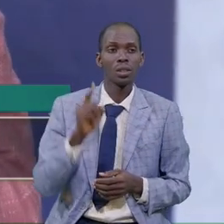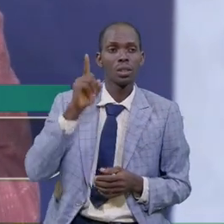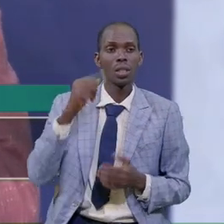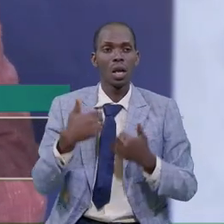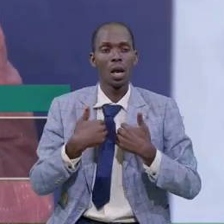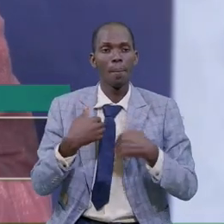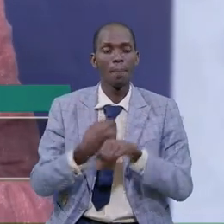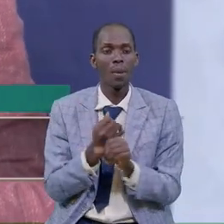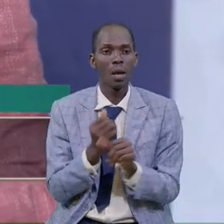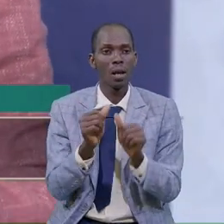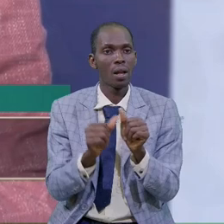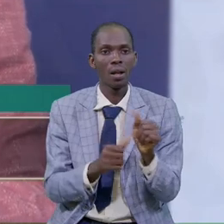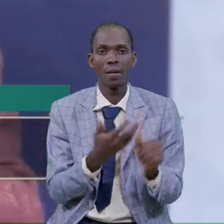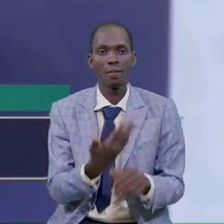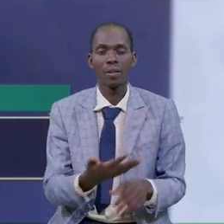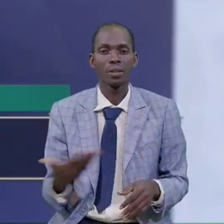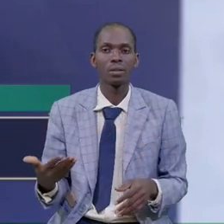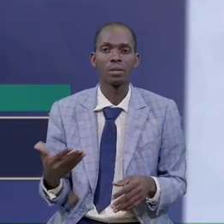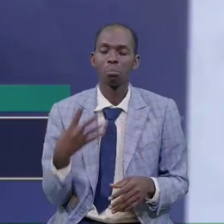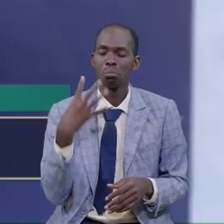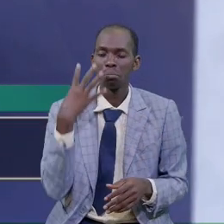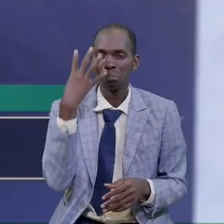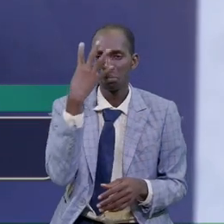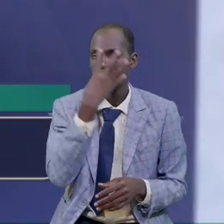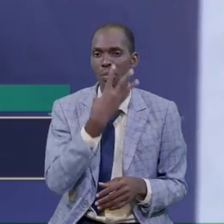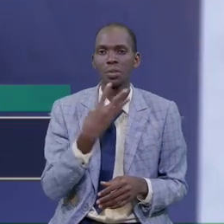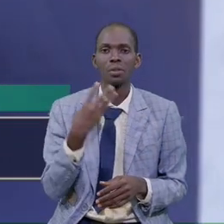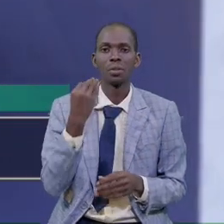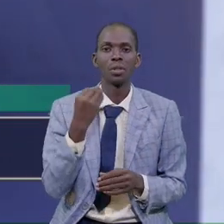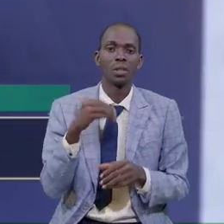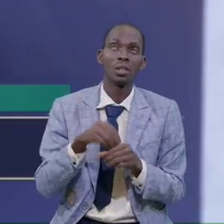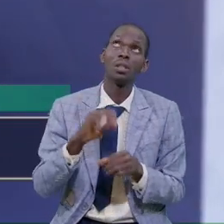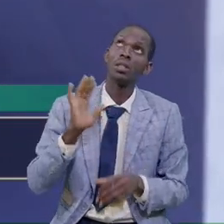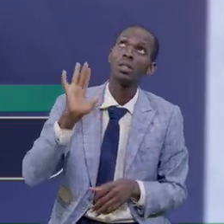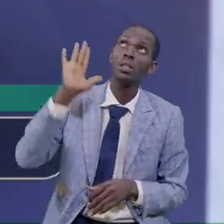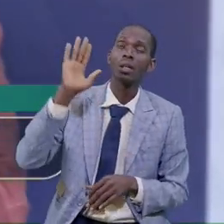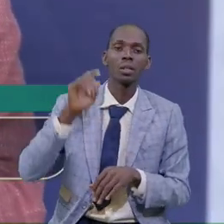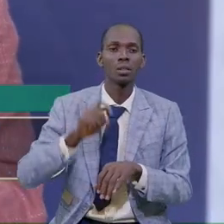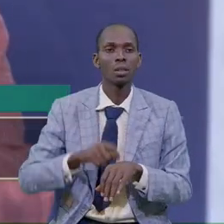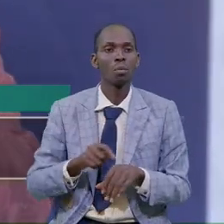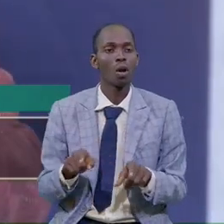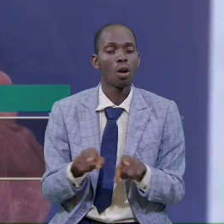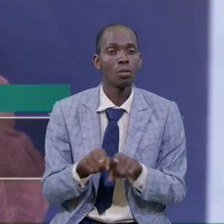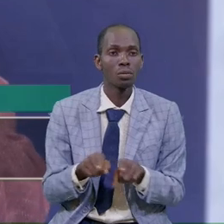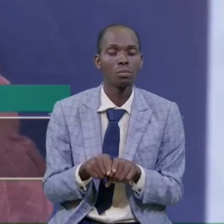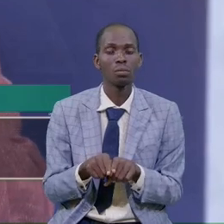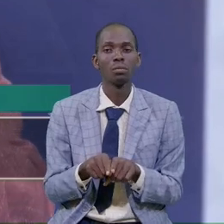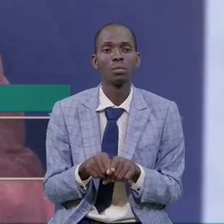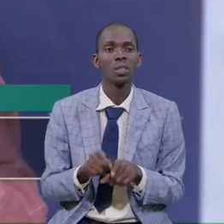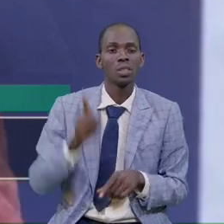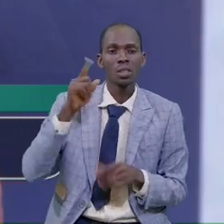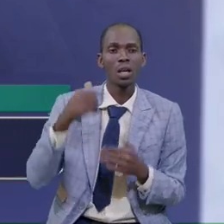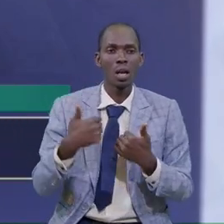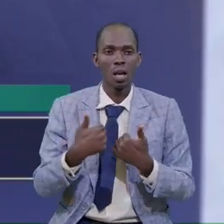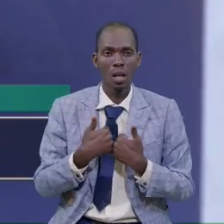Ecclésiaste 3, 11. Il fait toutes choses bonnes en son temps. Même il a mis dans leur